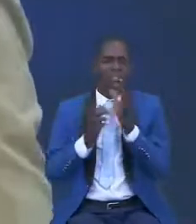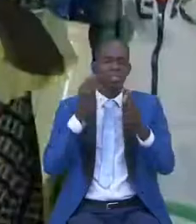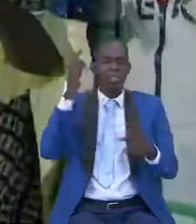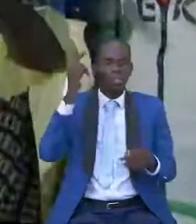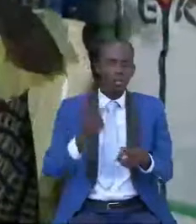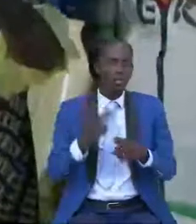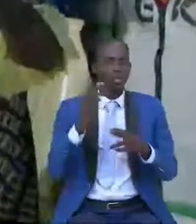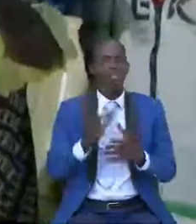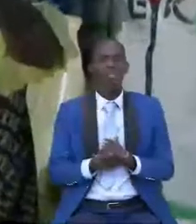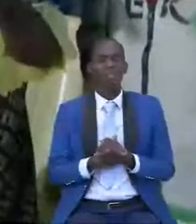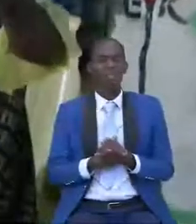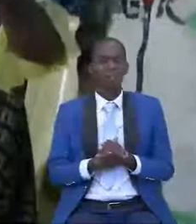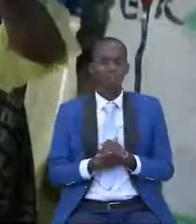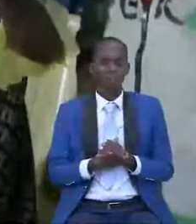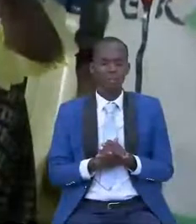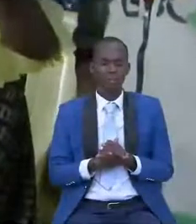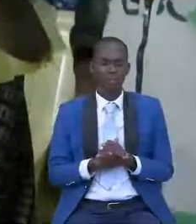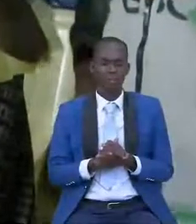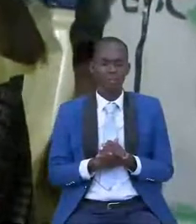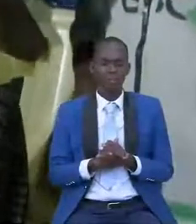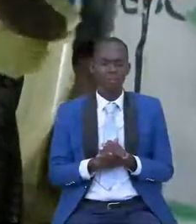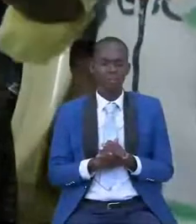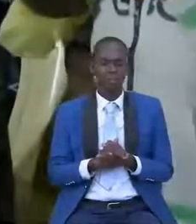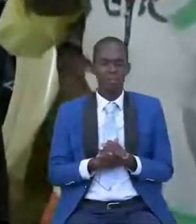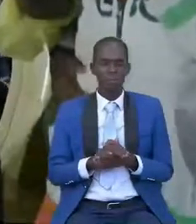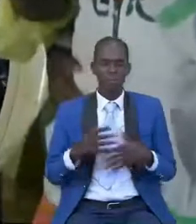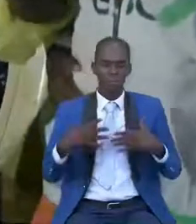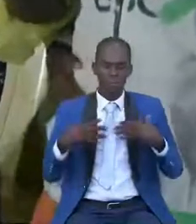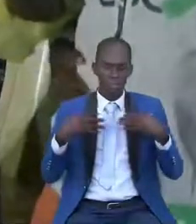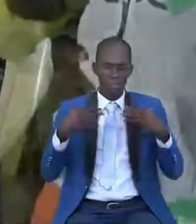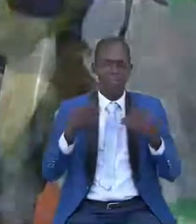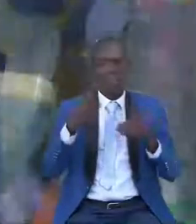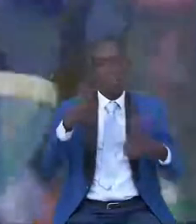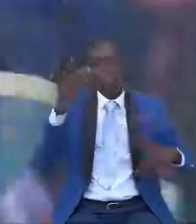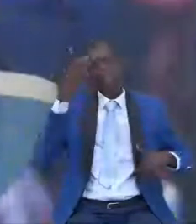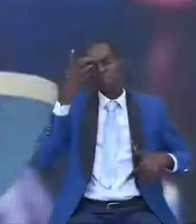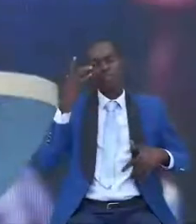détruis tout maintenant au nom de Jésus.